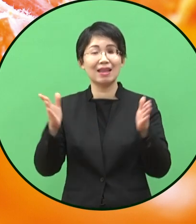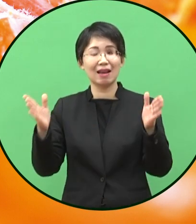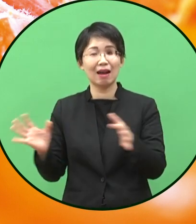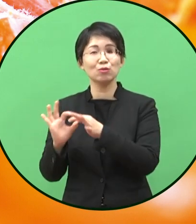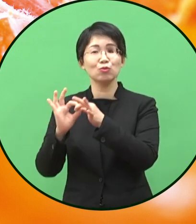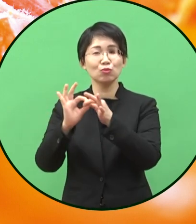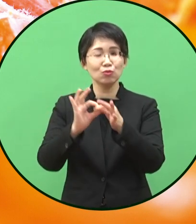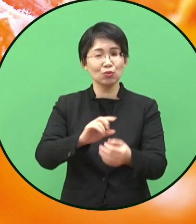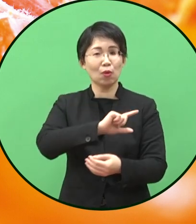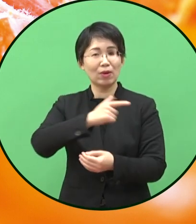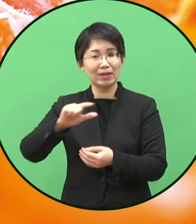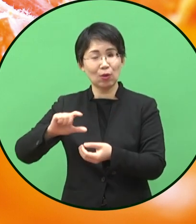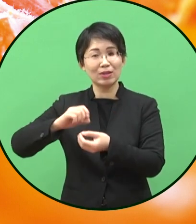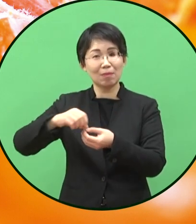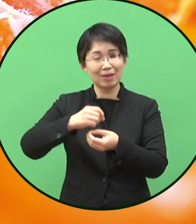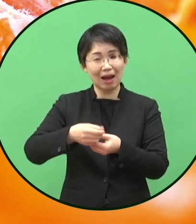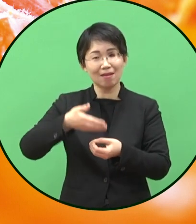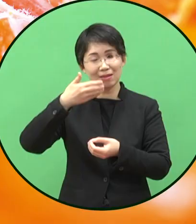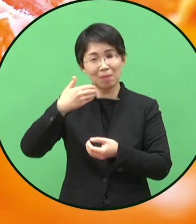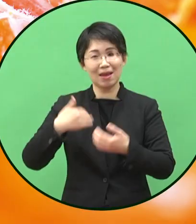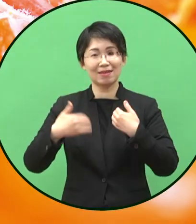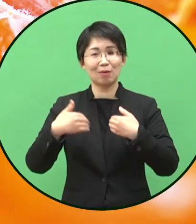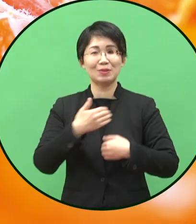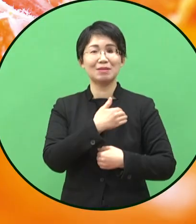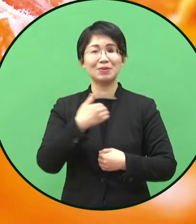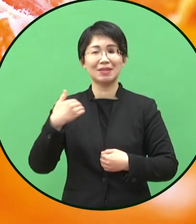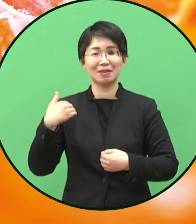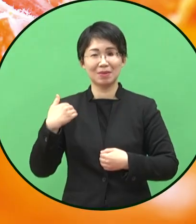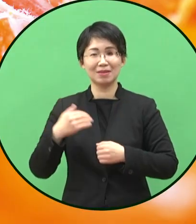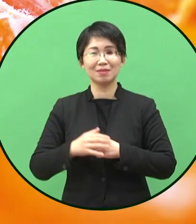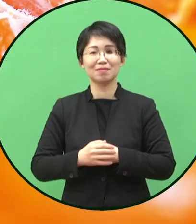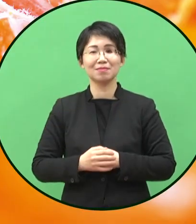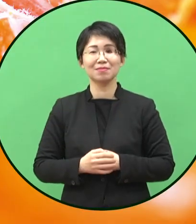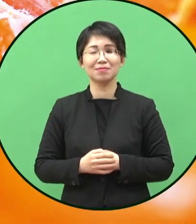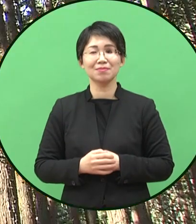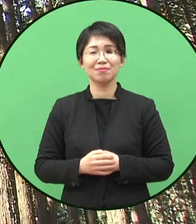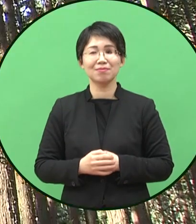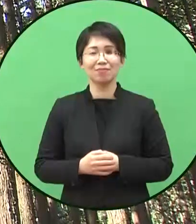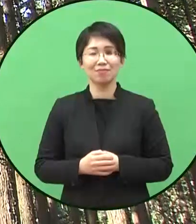して様々なみかんが味わえます。